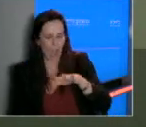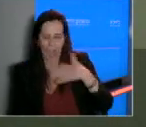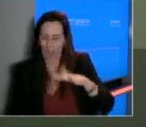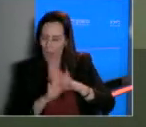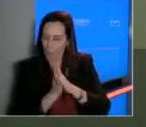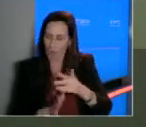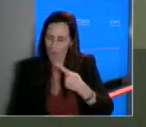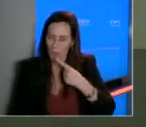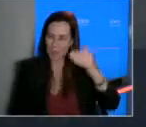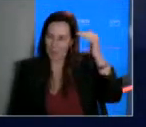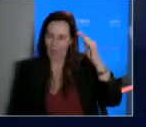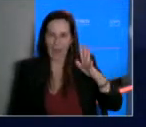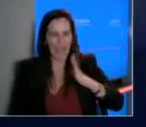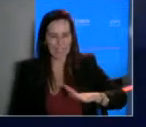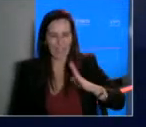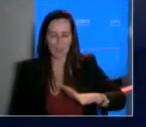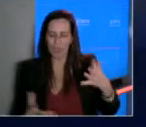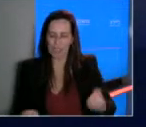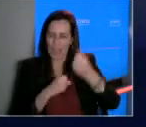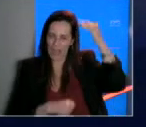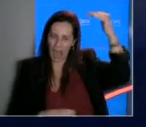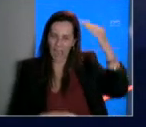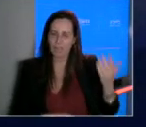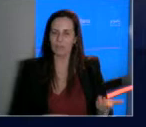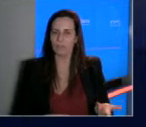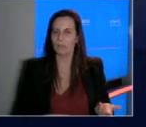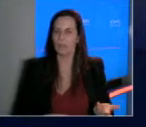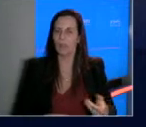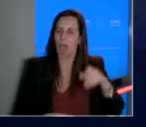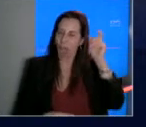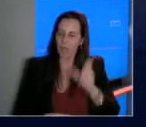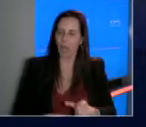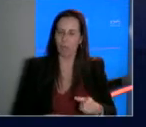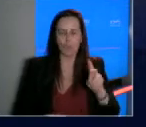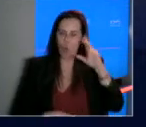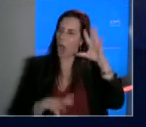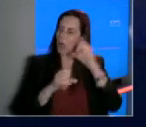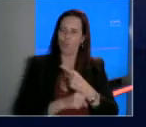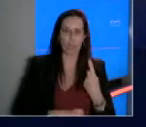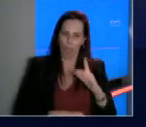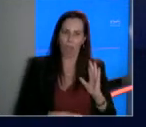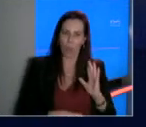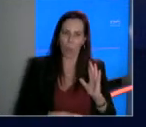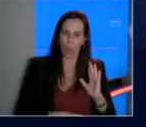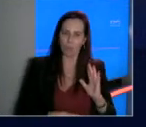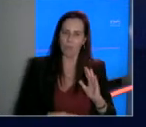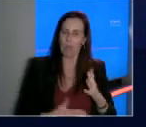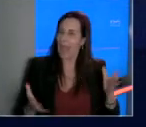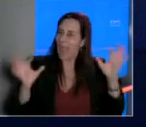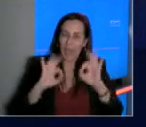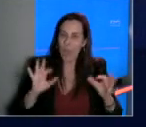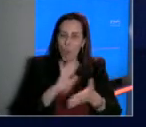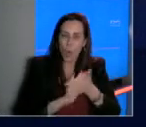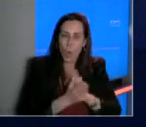כל המילים שאת אומרת על האצילות וההצלה, בן אדם בא עם אג'נדה אחת, אין לו כלום